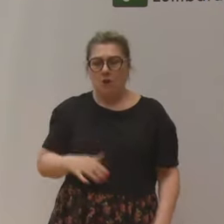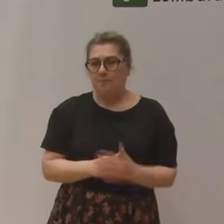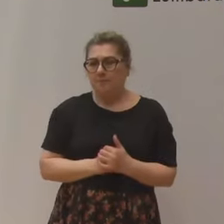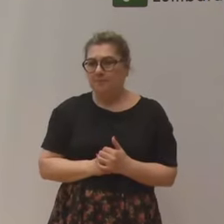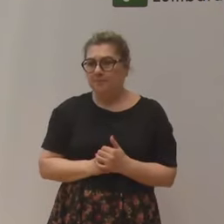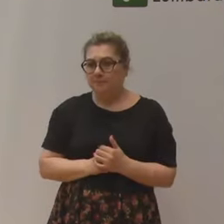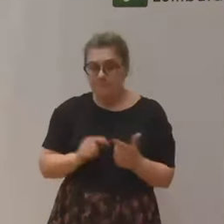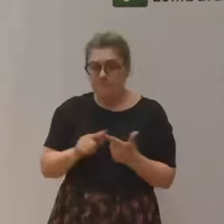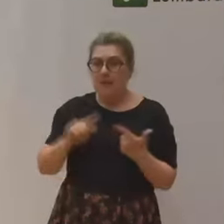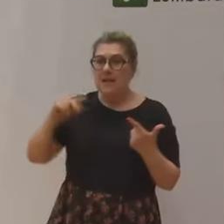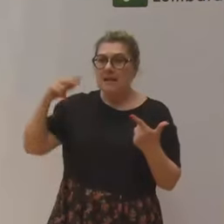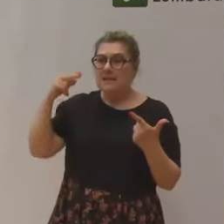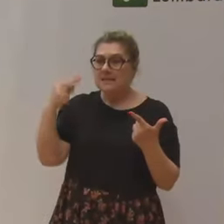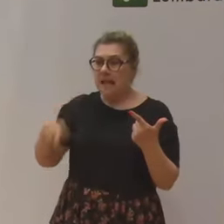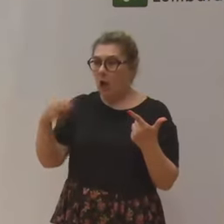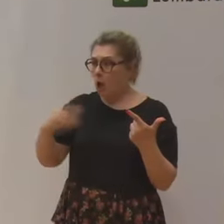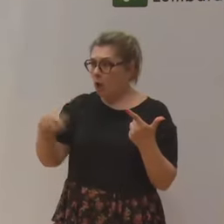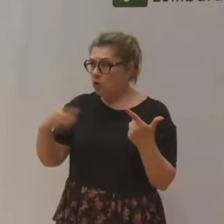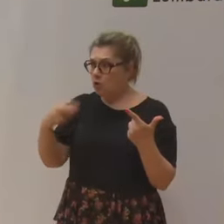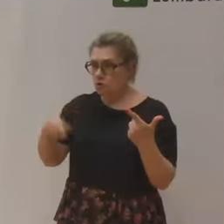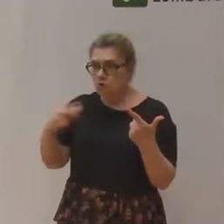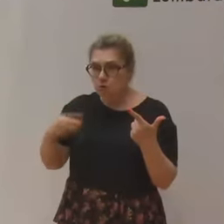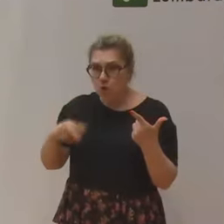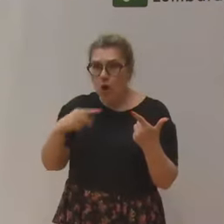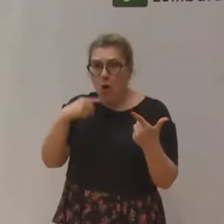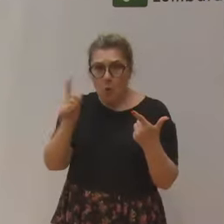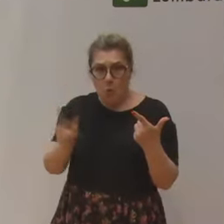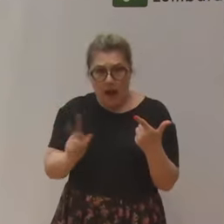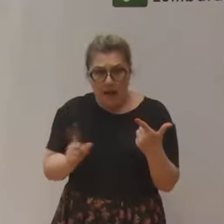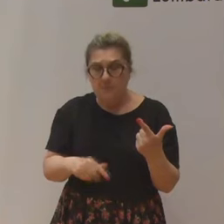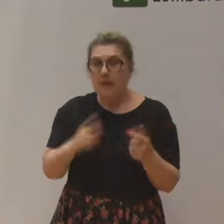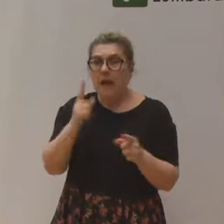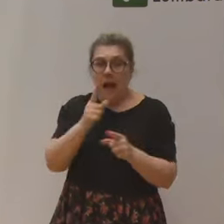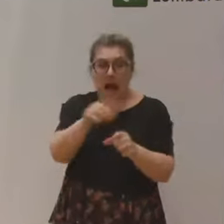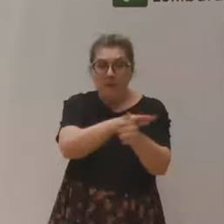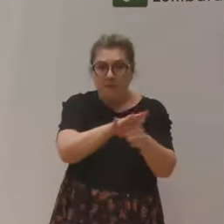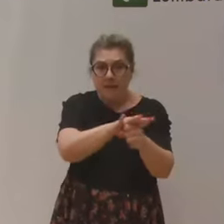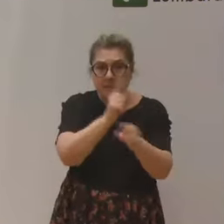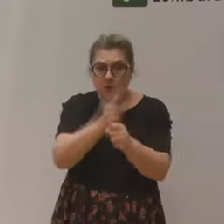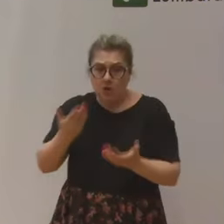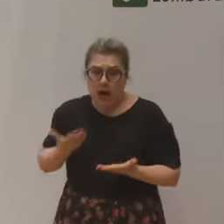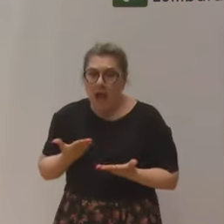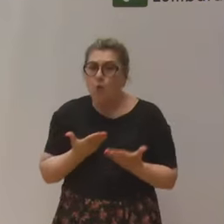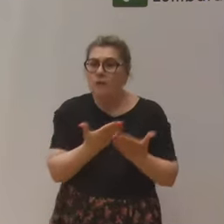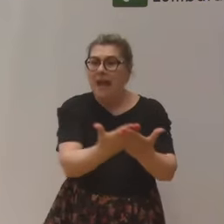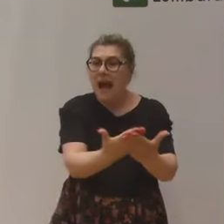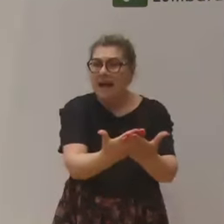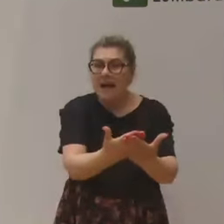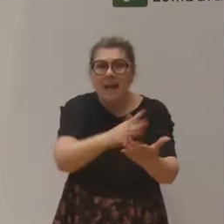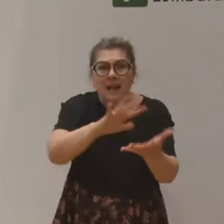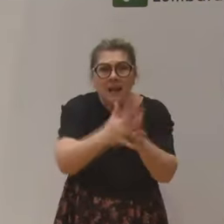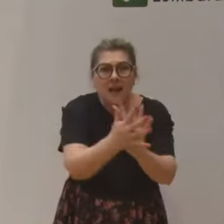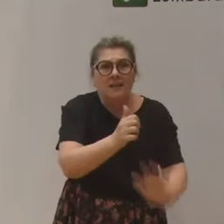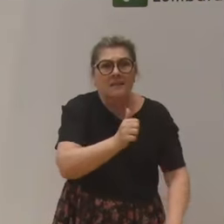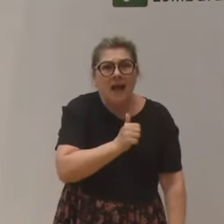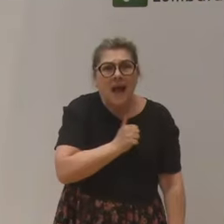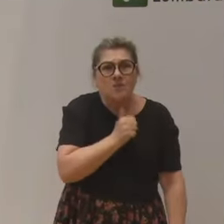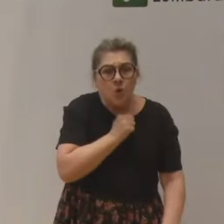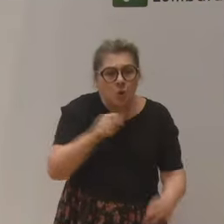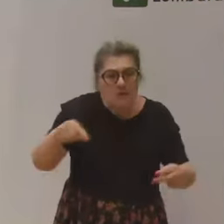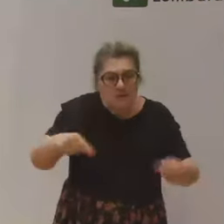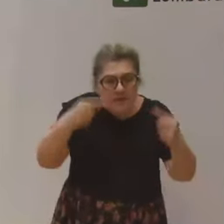il secondo, come dire, flash è quello di aiutare le famiglie a non affrontare da sole la